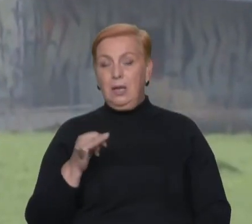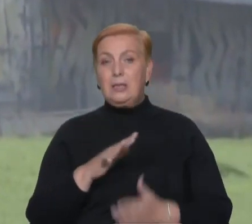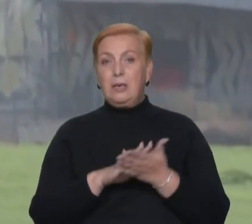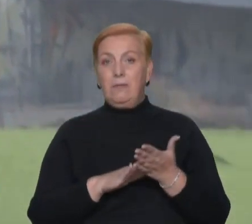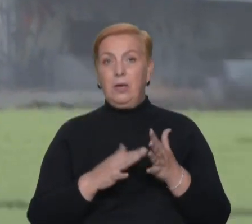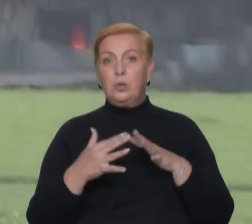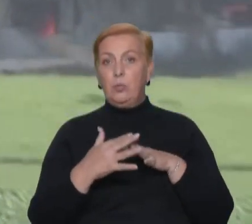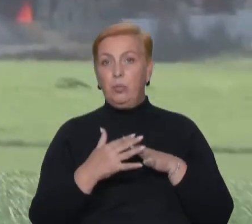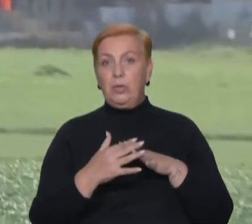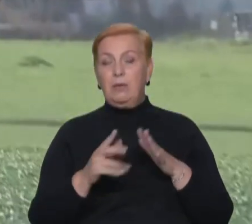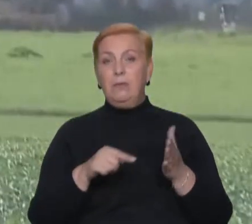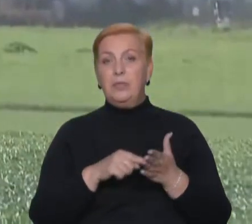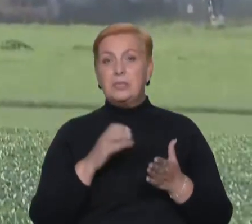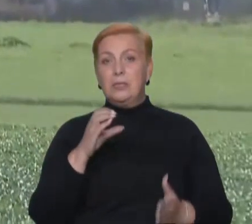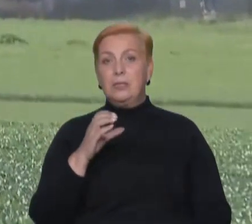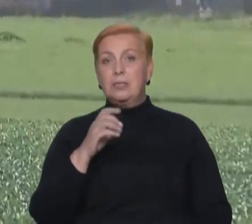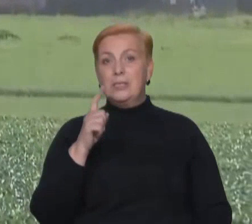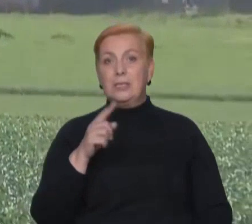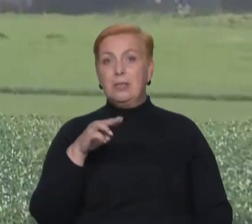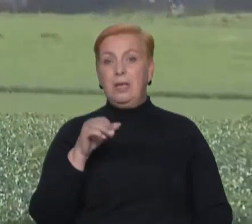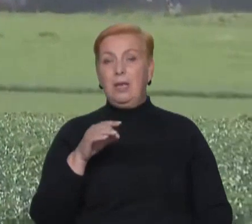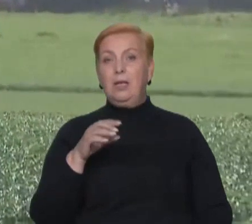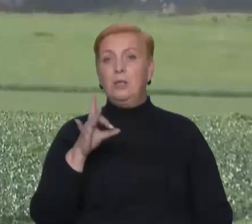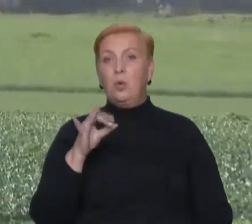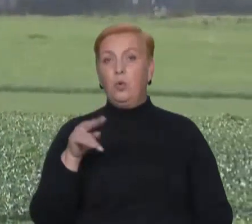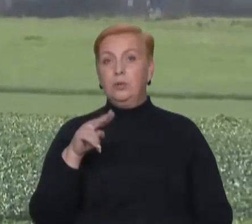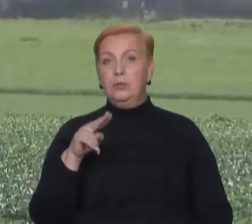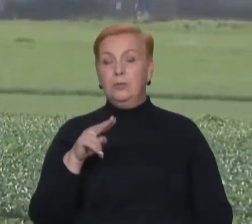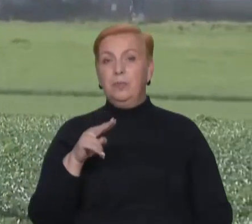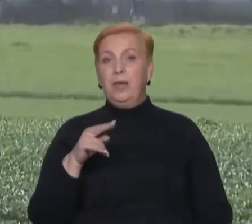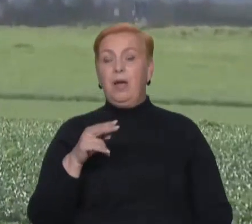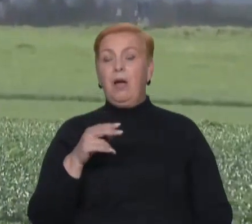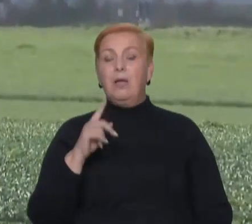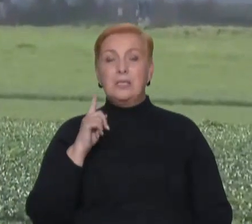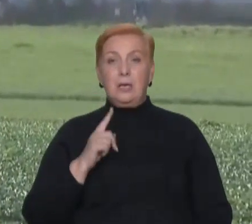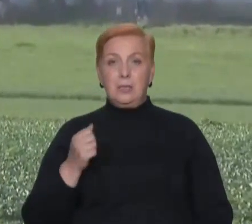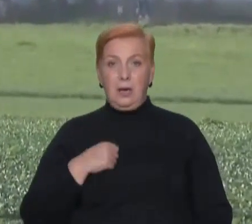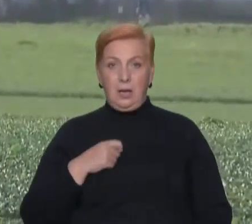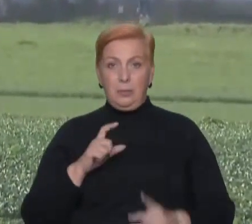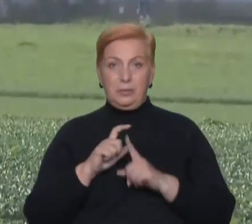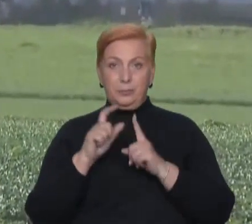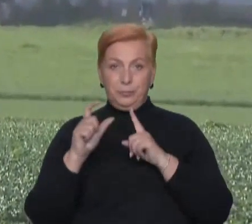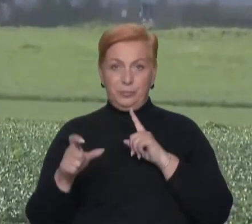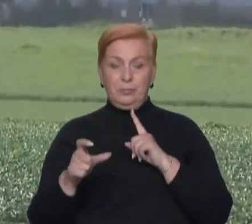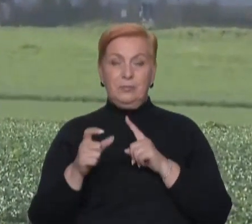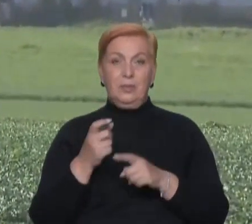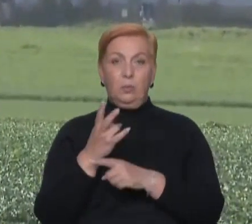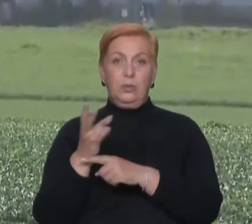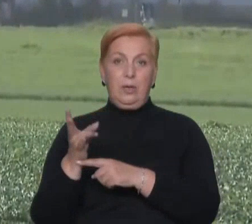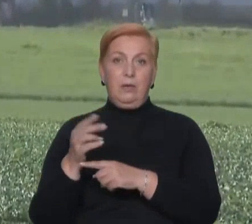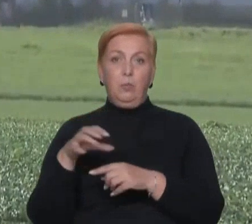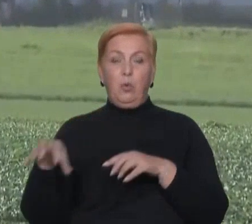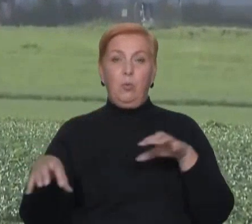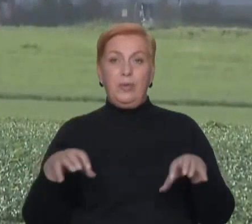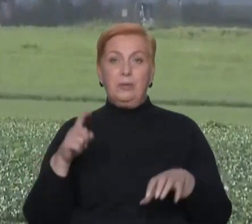місті Стедрот. Армія оборони Ізраїлю оголосила стан бойової готовності та заявила, що завдаватиме ударів по об'єктах Хамас. Про це йдеться